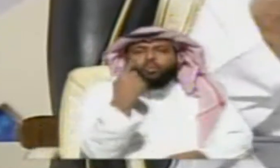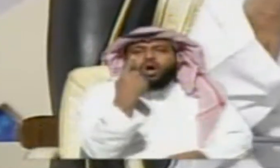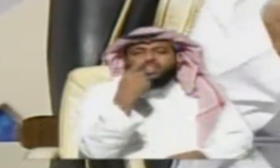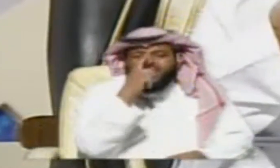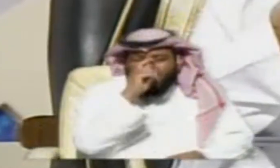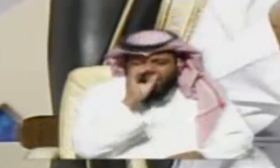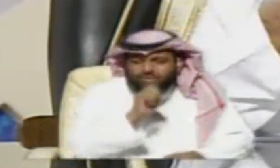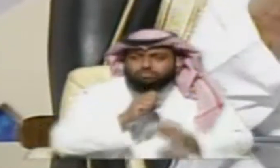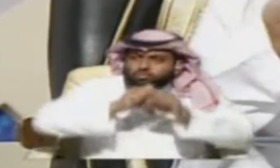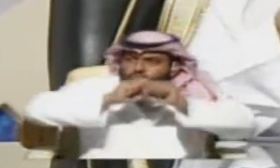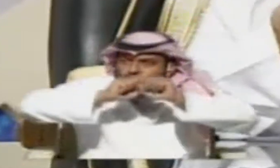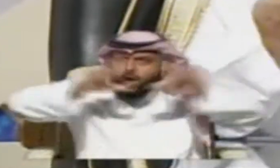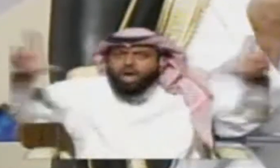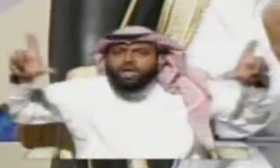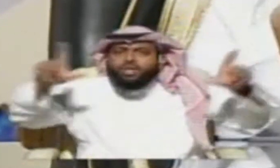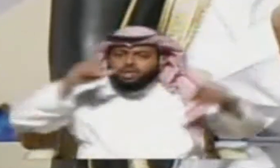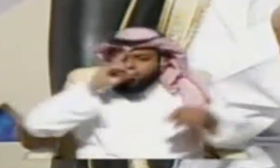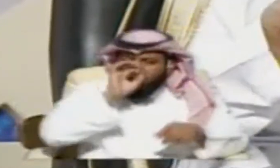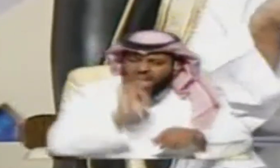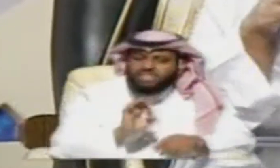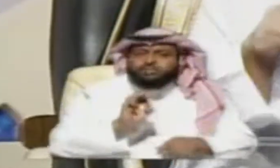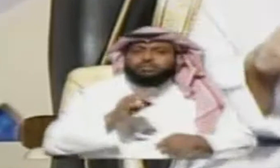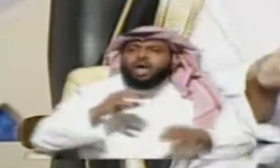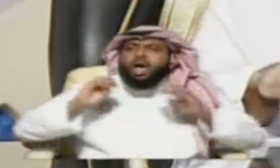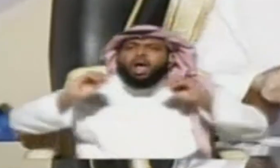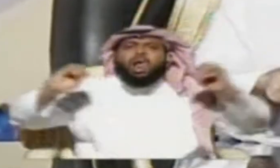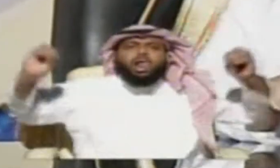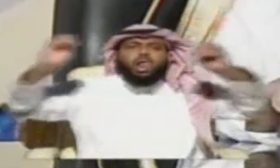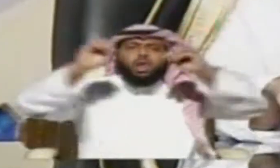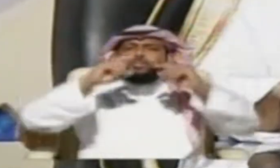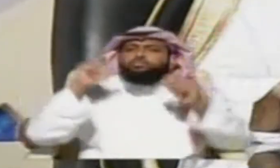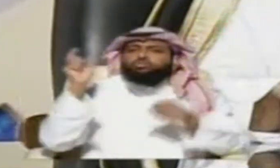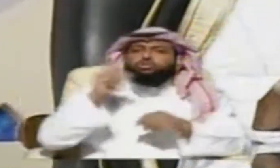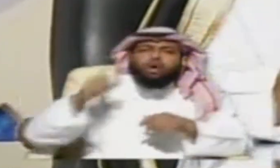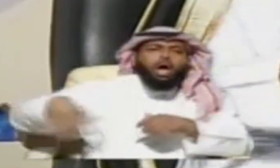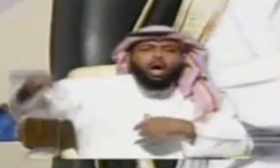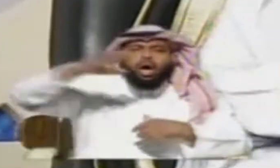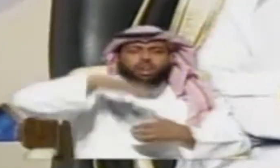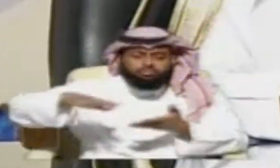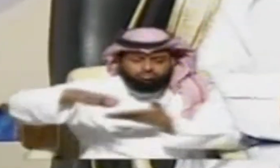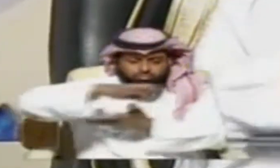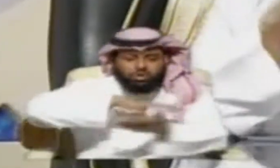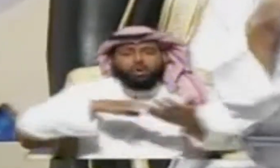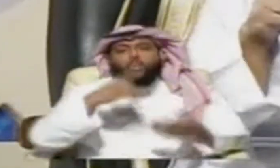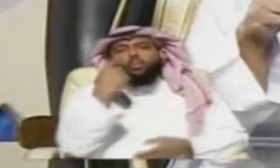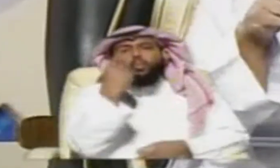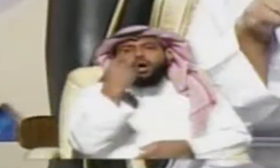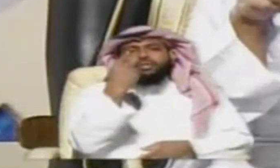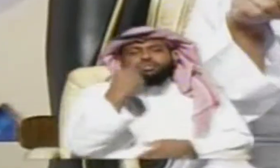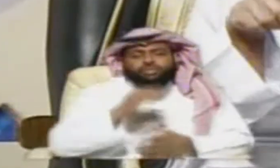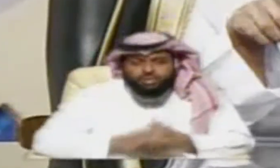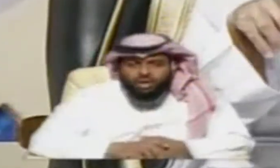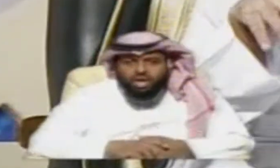الأمر تماسكها ووحدتها وأخوتها إذا حلت بأي من المسلمين نكبة،